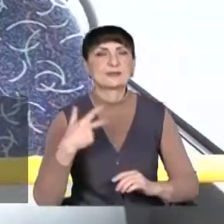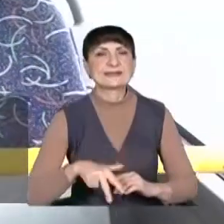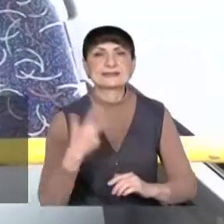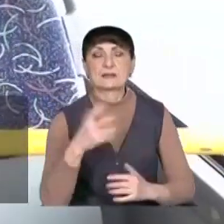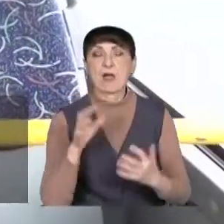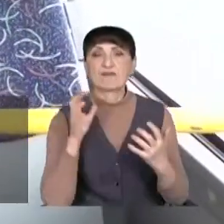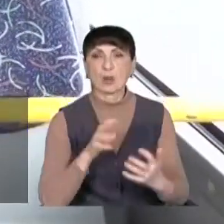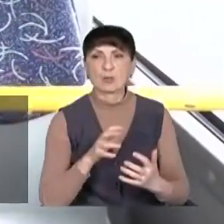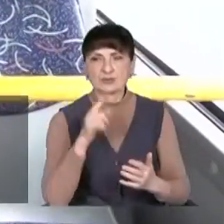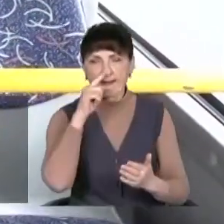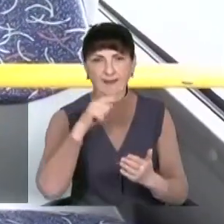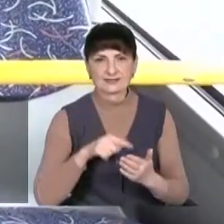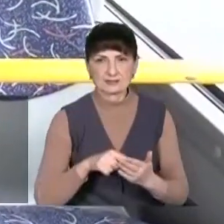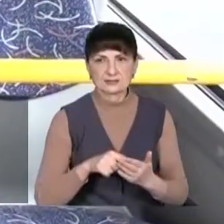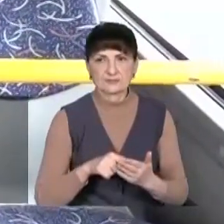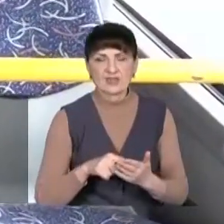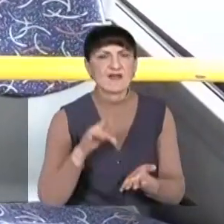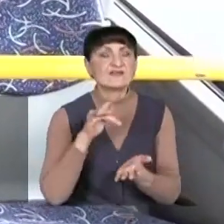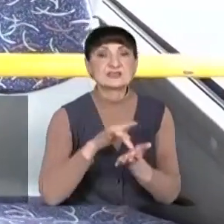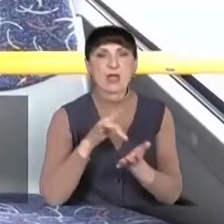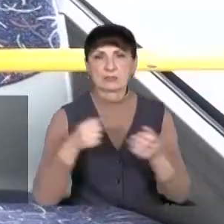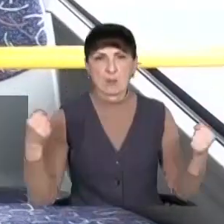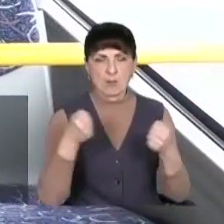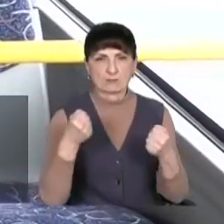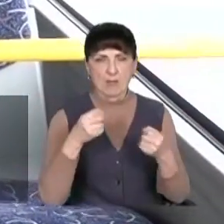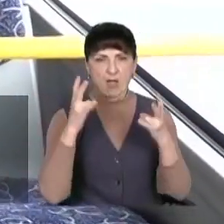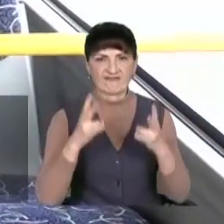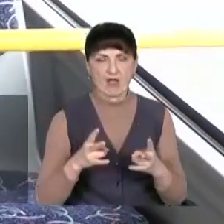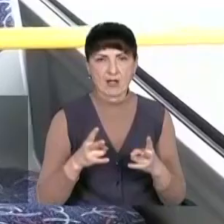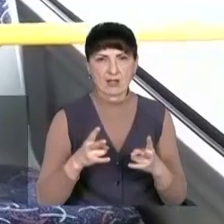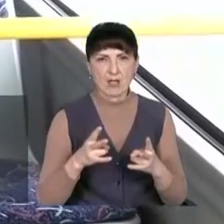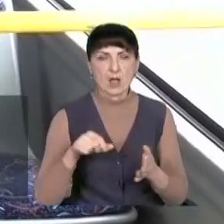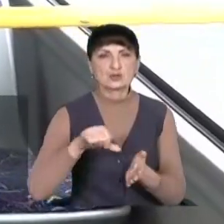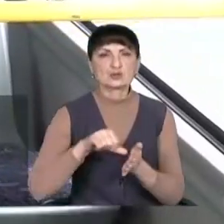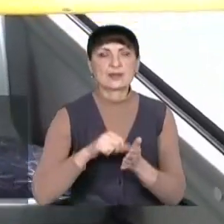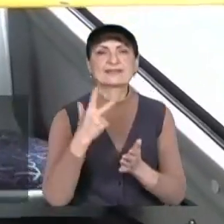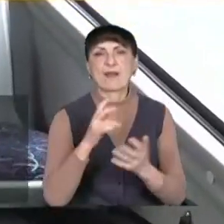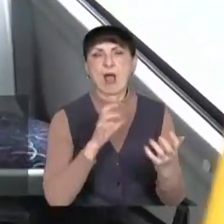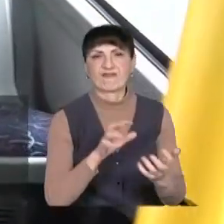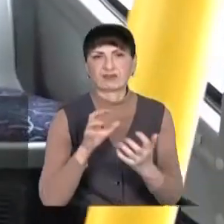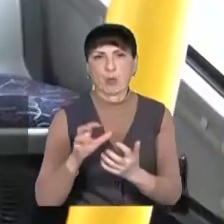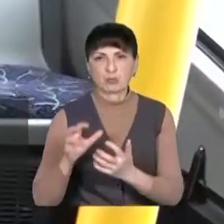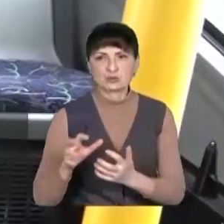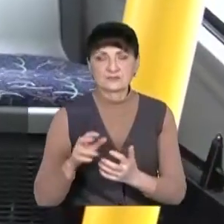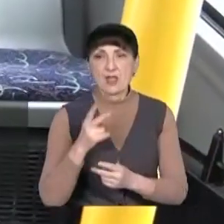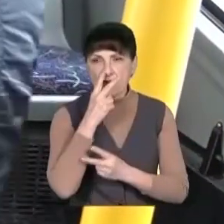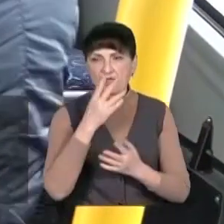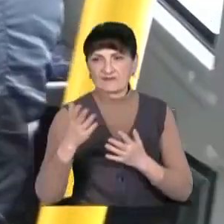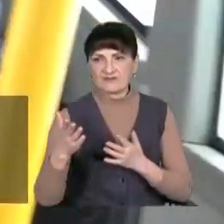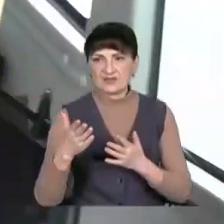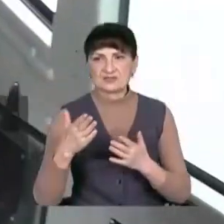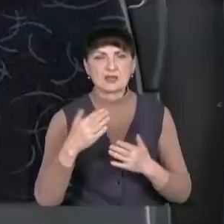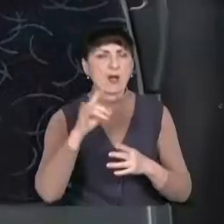маршрута, который оказался в эпицентре того самого жуткого столкновения с участием трех автобусов. Как вы видите,